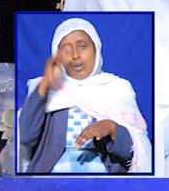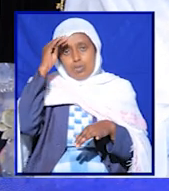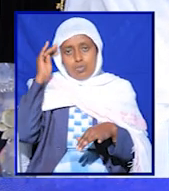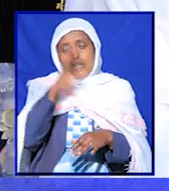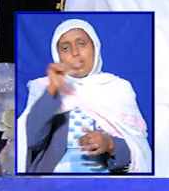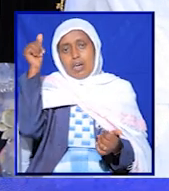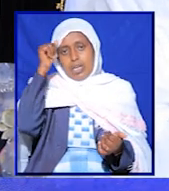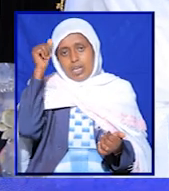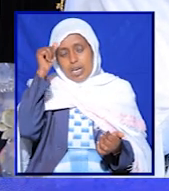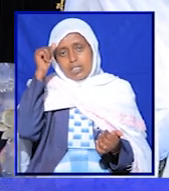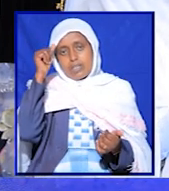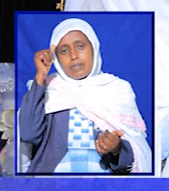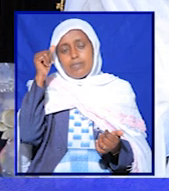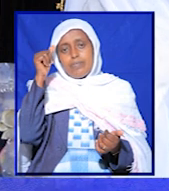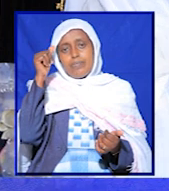ኤልያስ